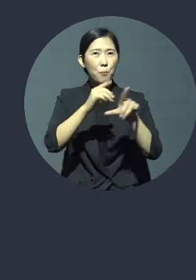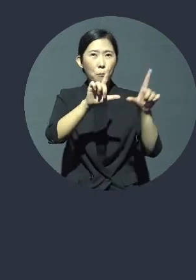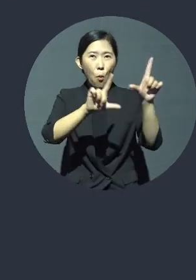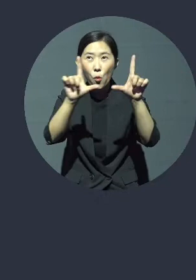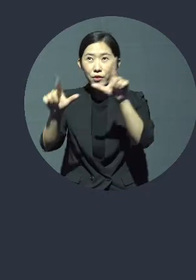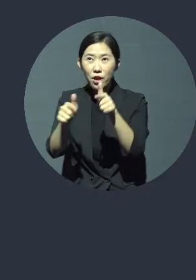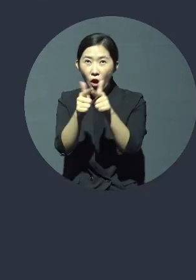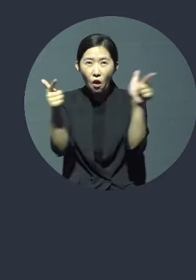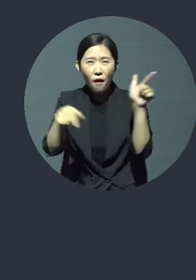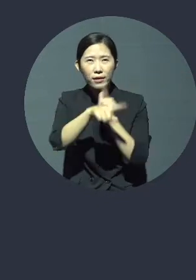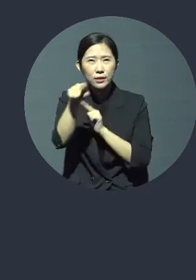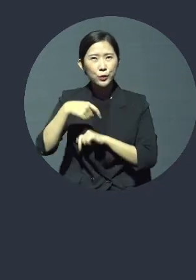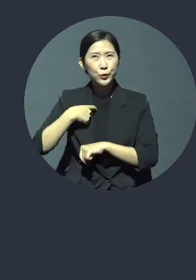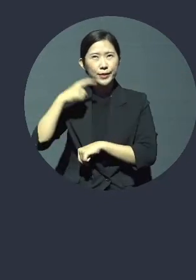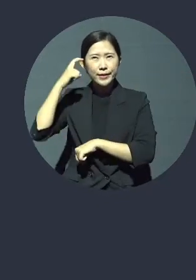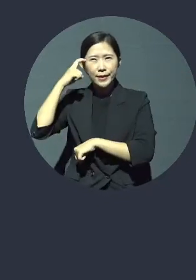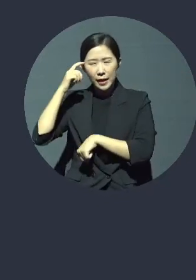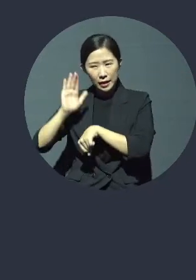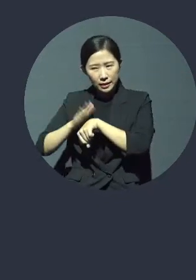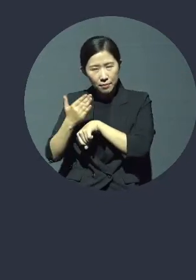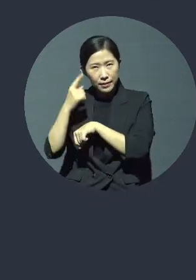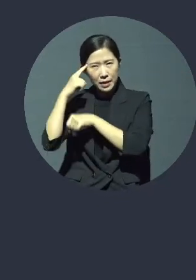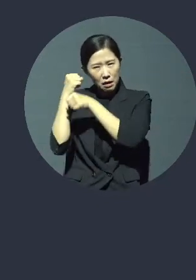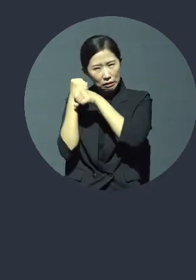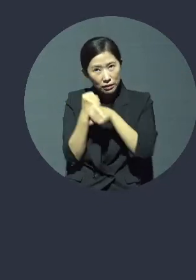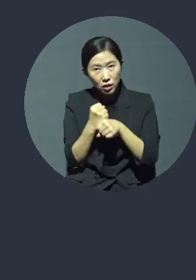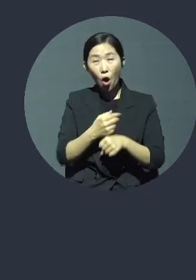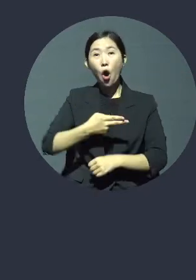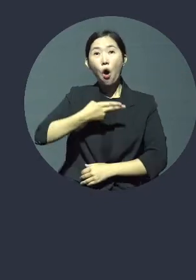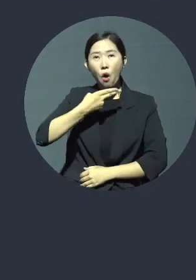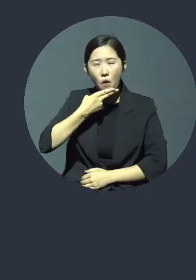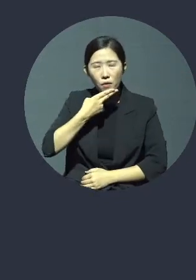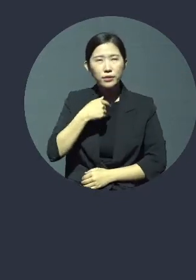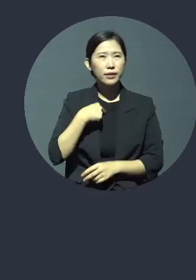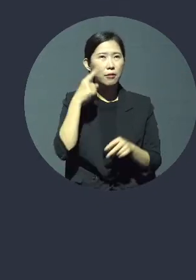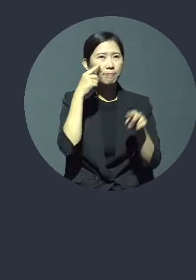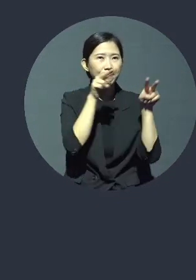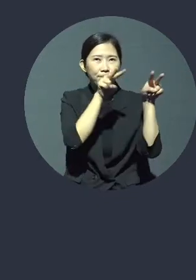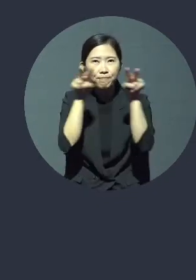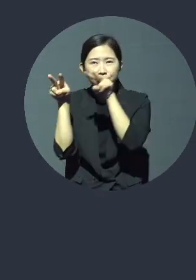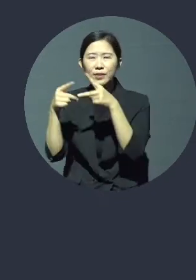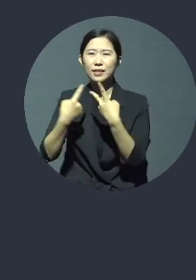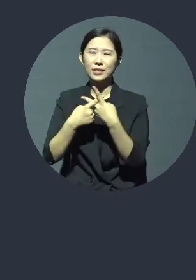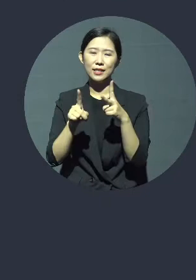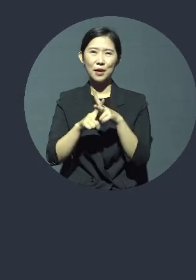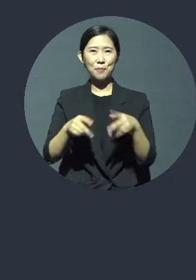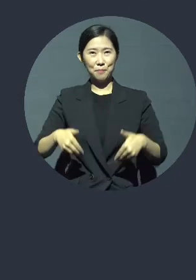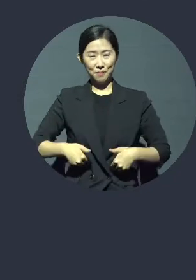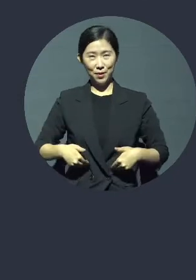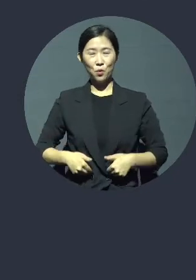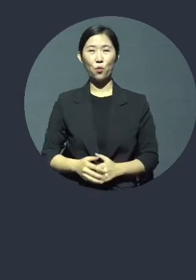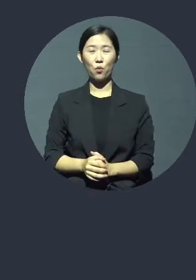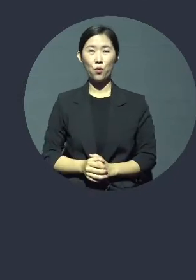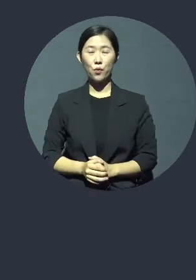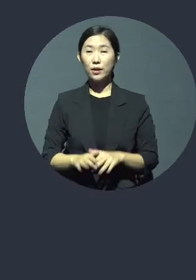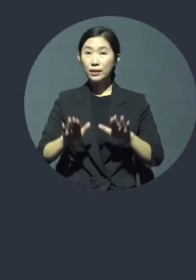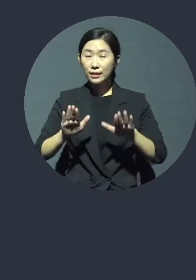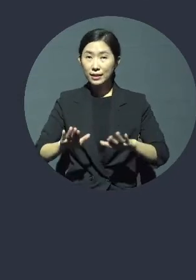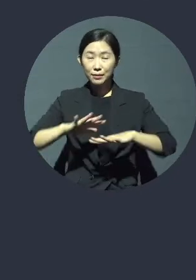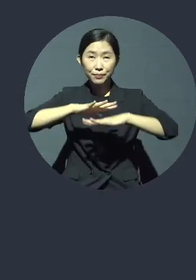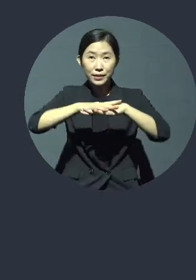것입니다. 보시는 화면의 이미지가 저희 삼성전자가 운영하고 있는 세계 7곳의 디자인